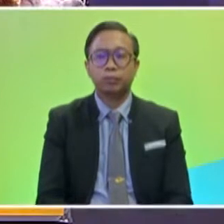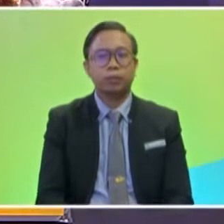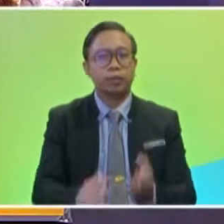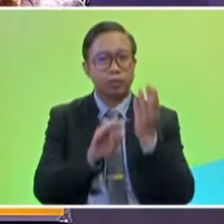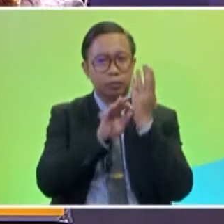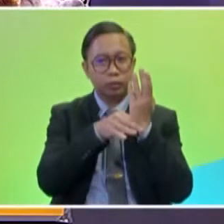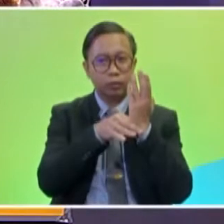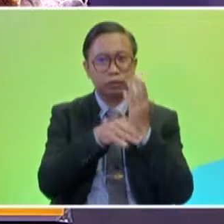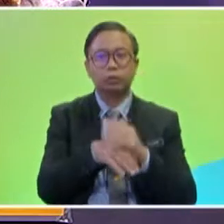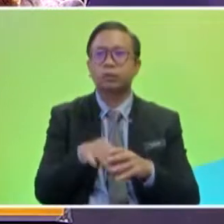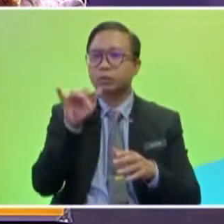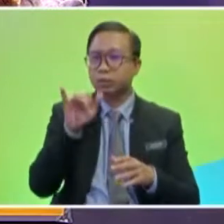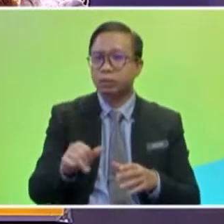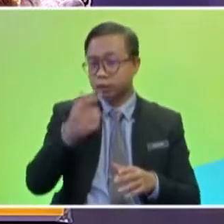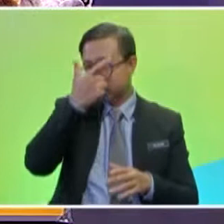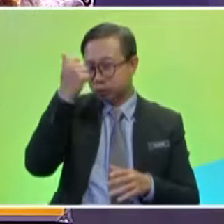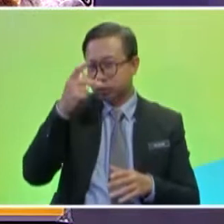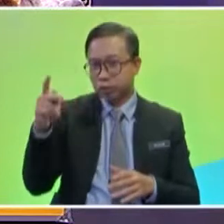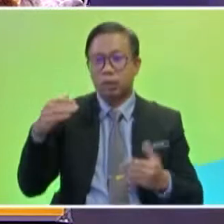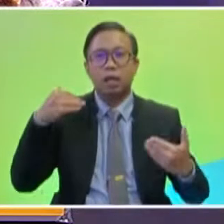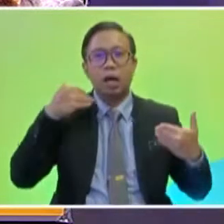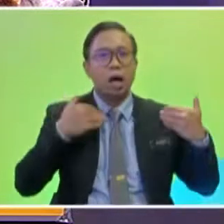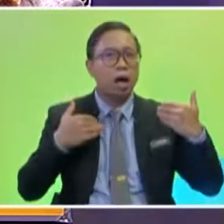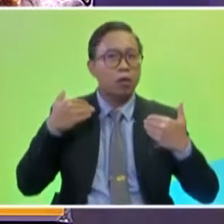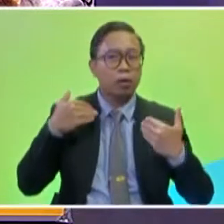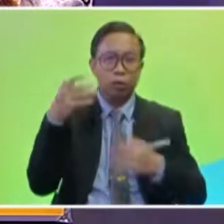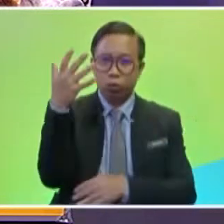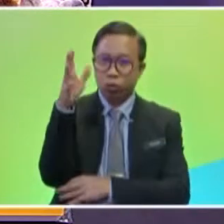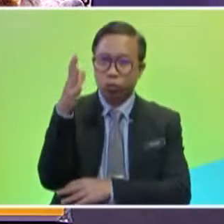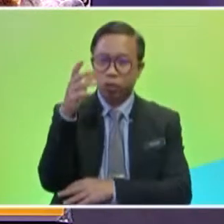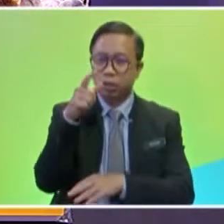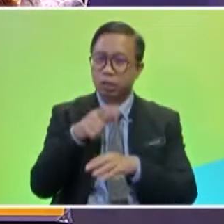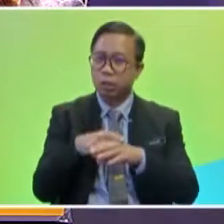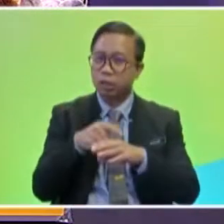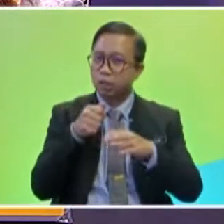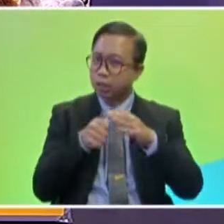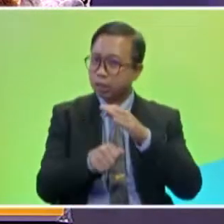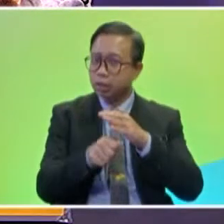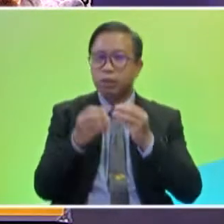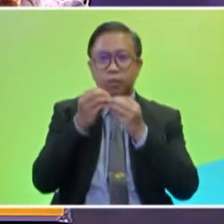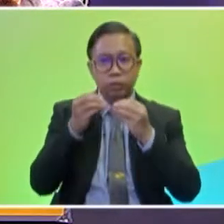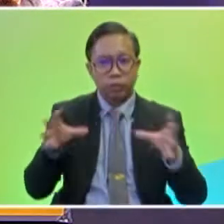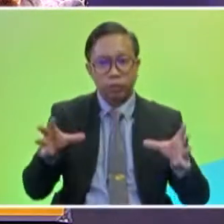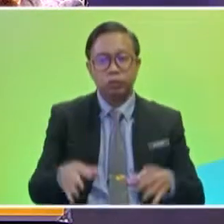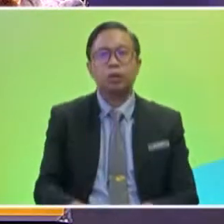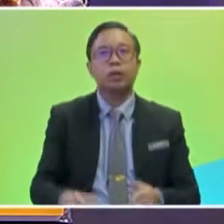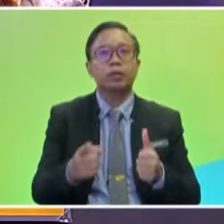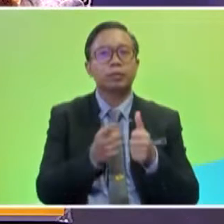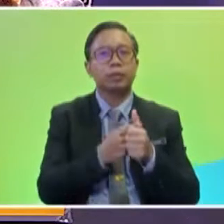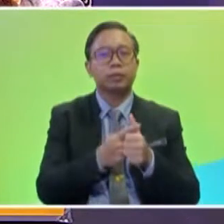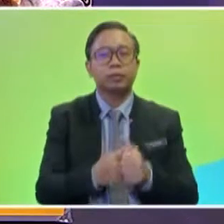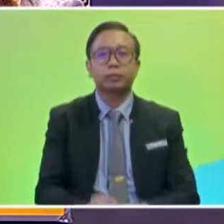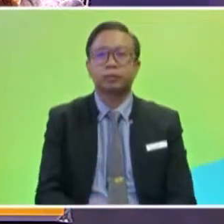faktur-faktur yang menyebabkan hewan dan tumbuhan diancam keputusan akhir yang pertama